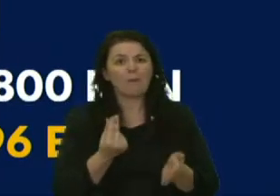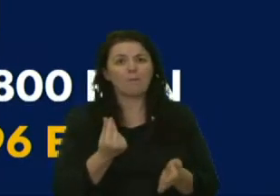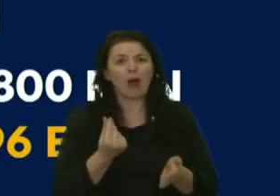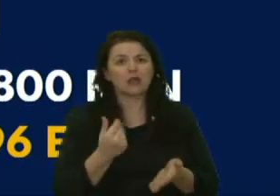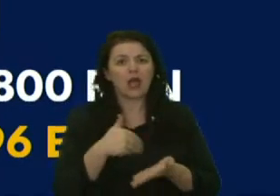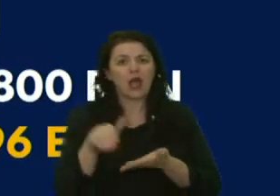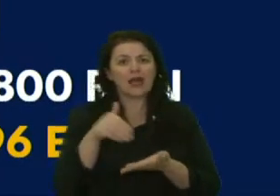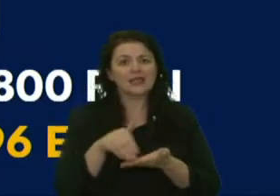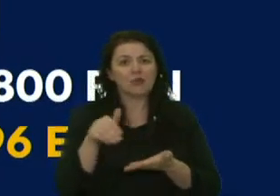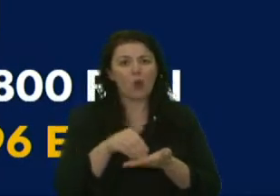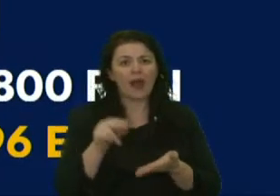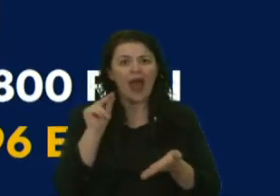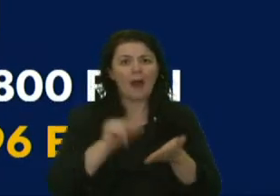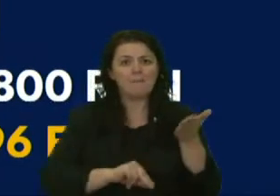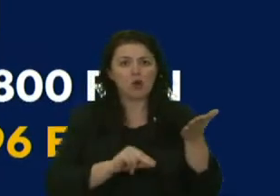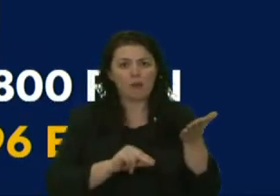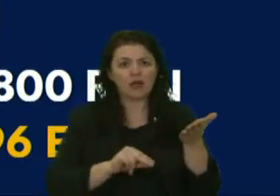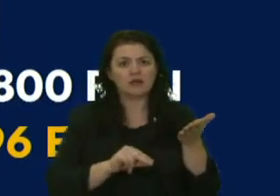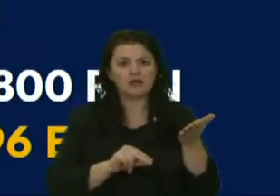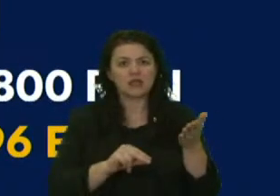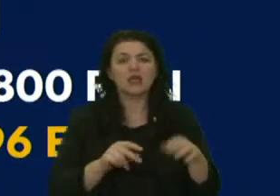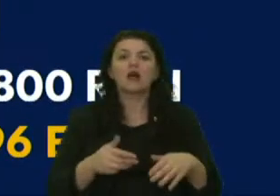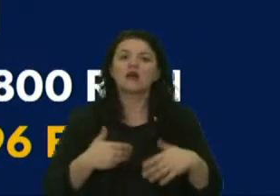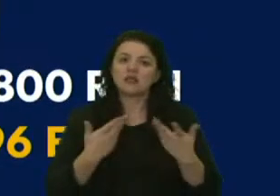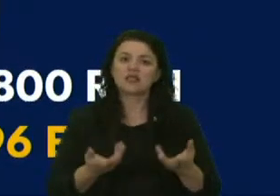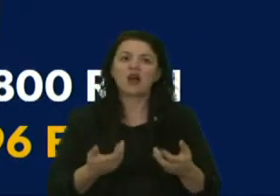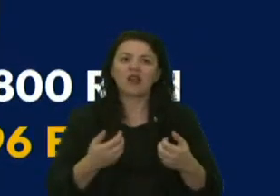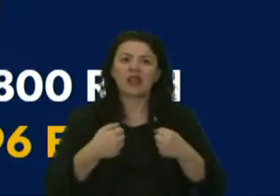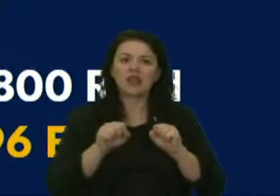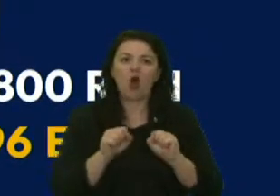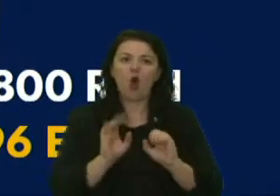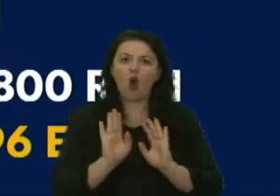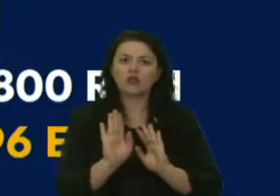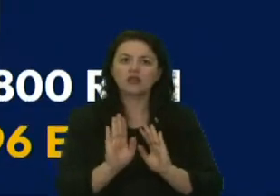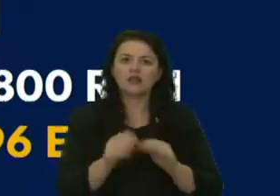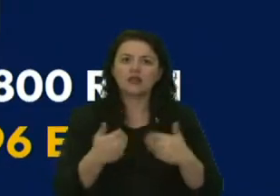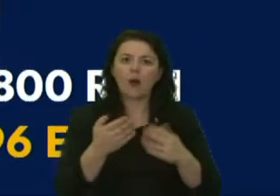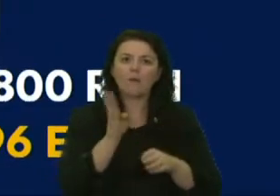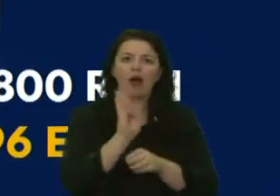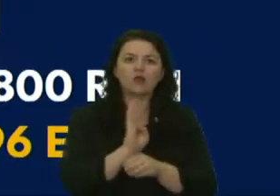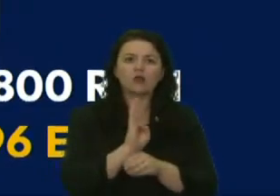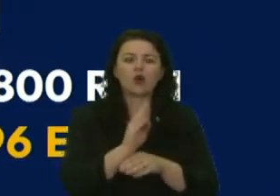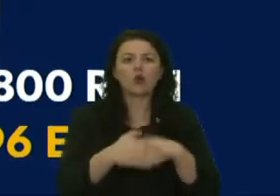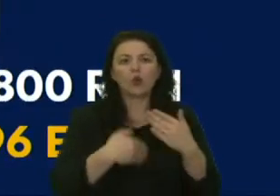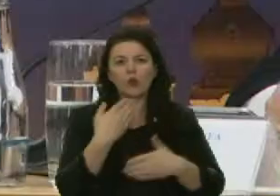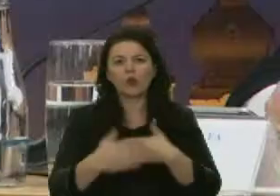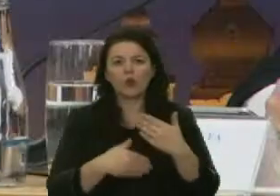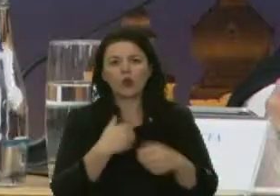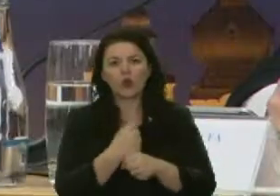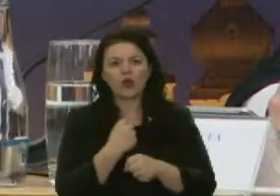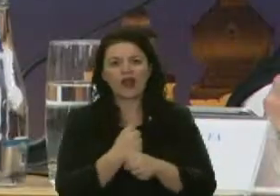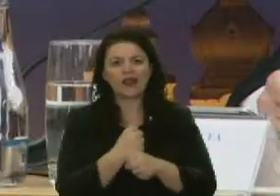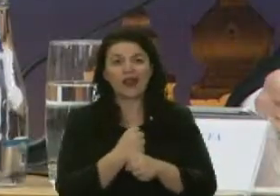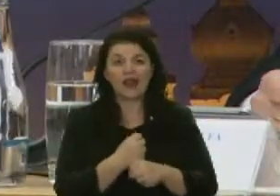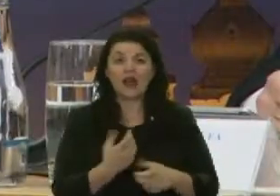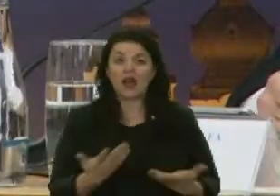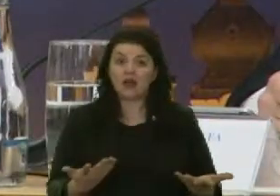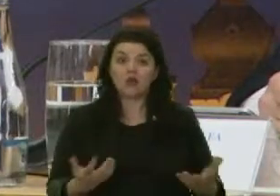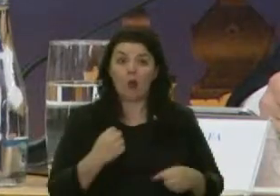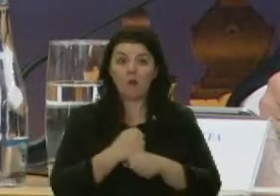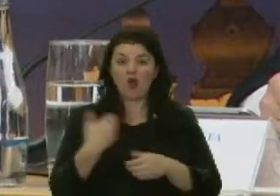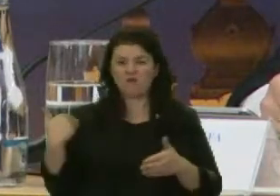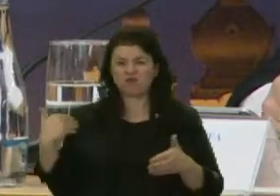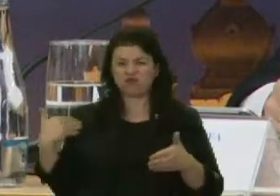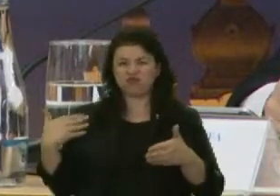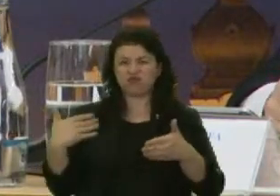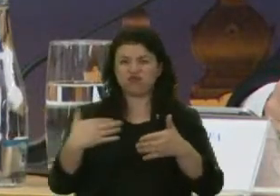expropieri aprobați urmează să se vireze în cont ca să putem emite autorizația de construcție și după aceea să înceapă lucrările Deci e o muncă în spate a